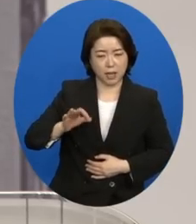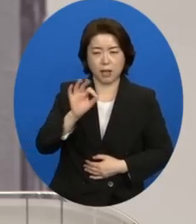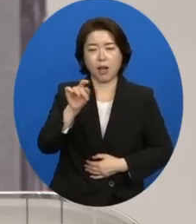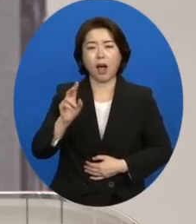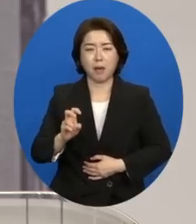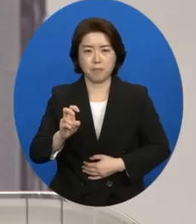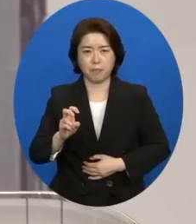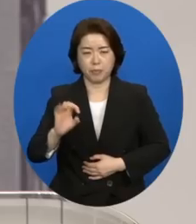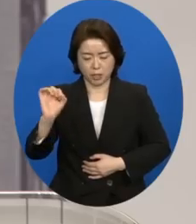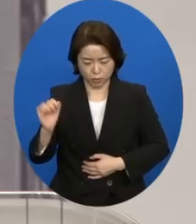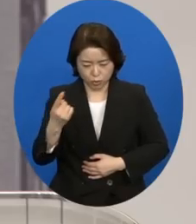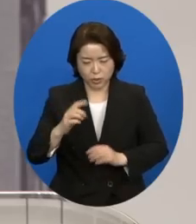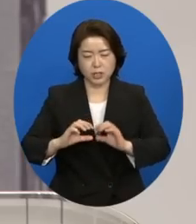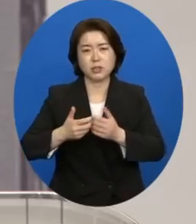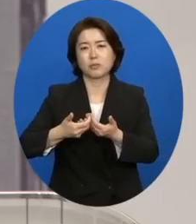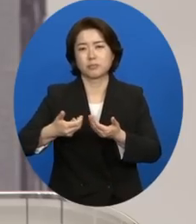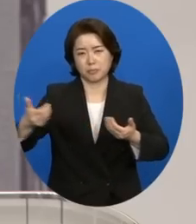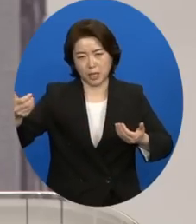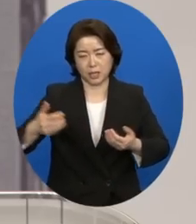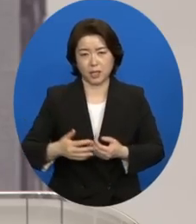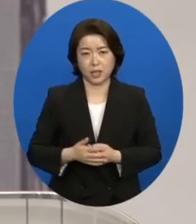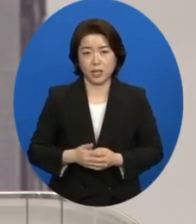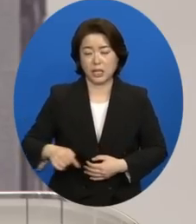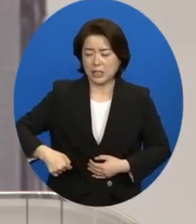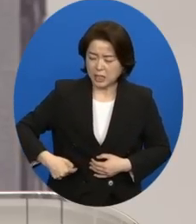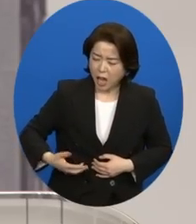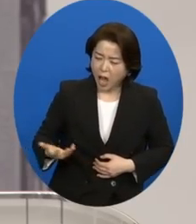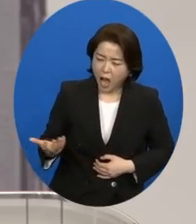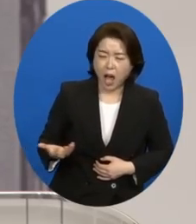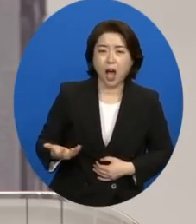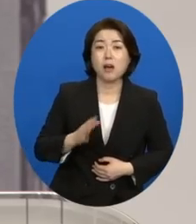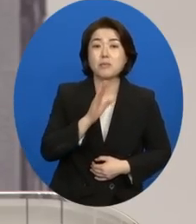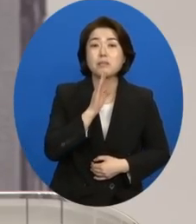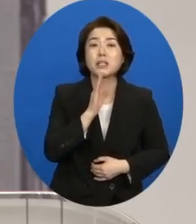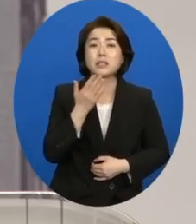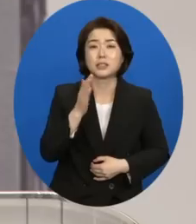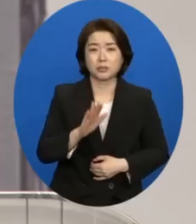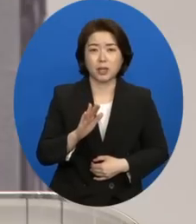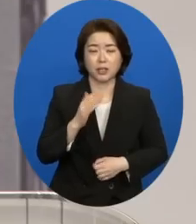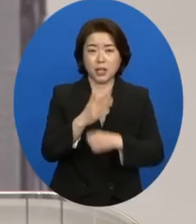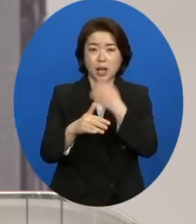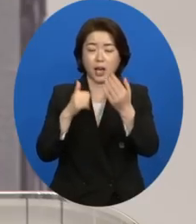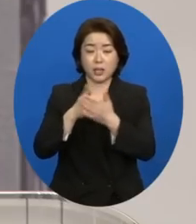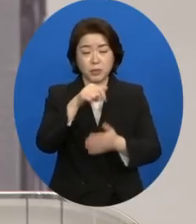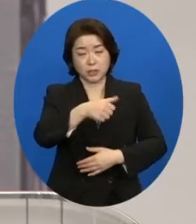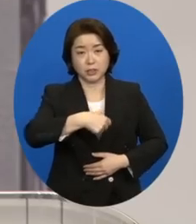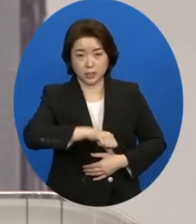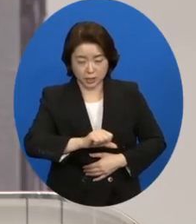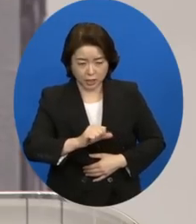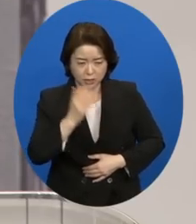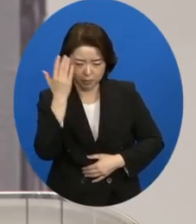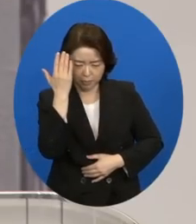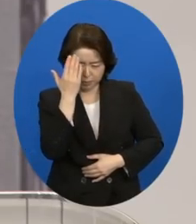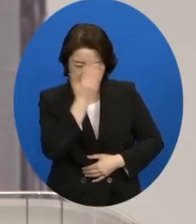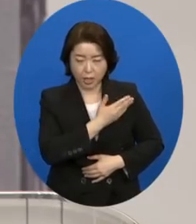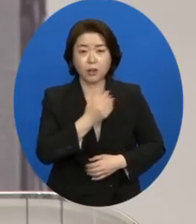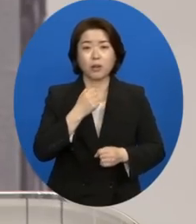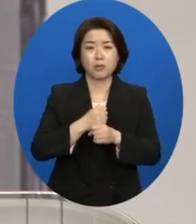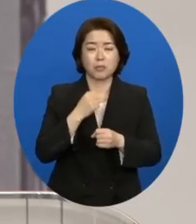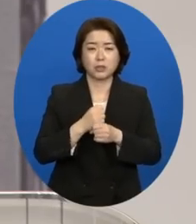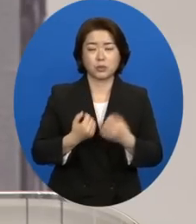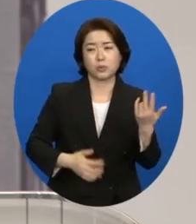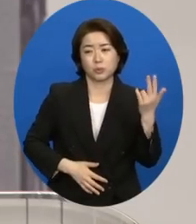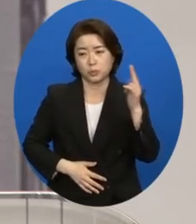돌아가셨어요이 암이 고통스럽지만 하나님께서는 그분의 자녀를 정결케하고로 돌아오는 수단으로